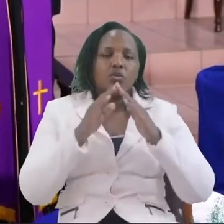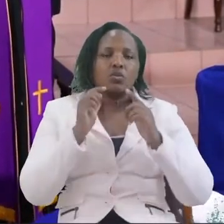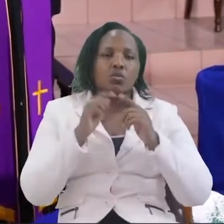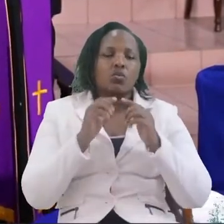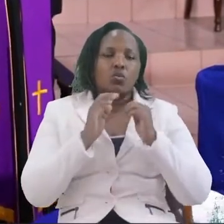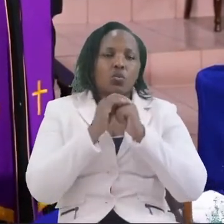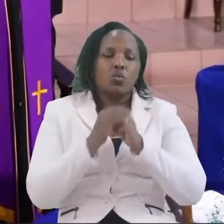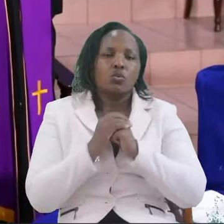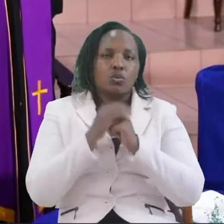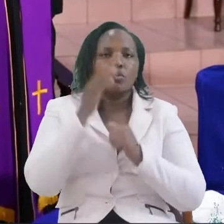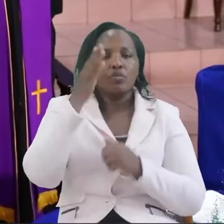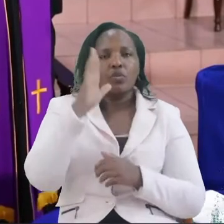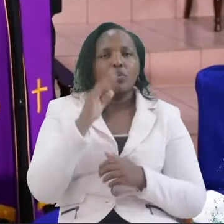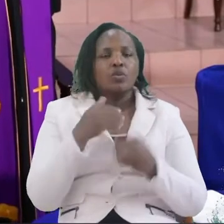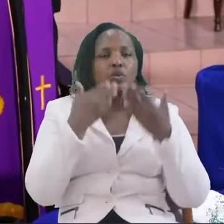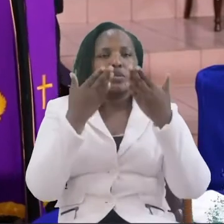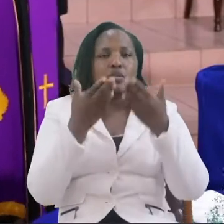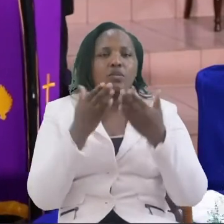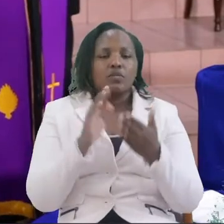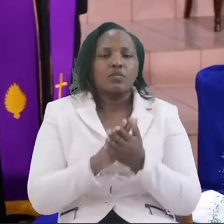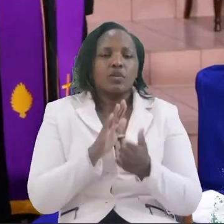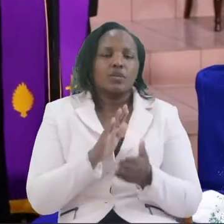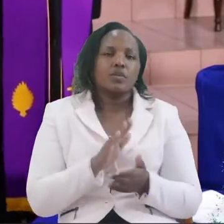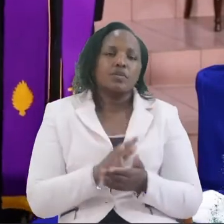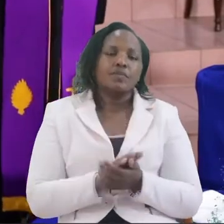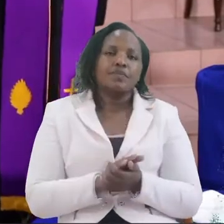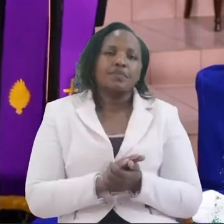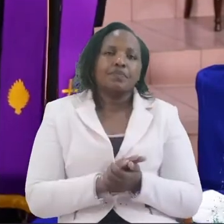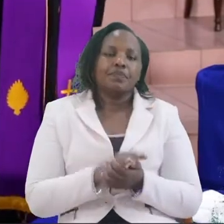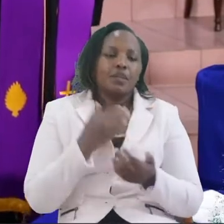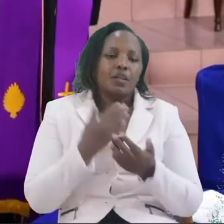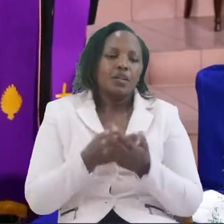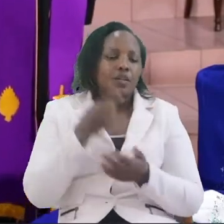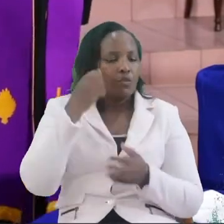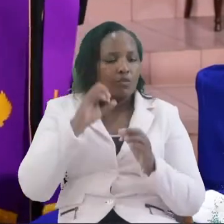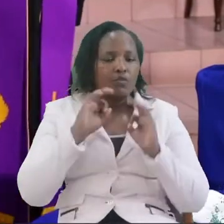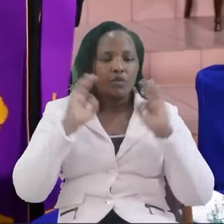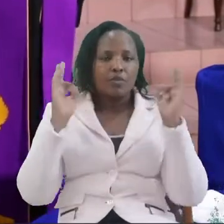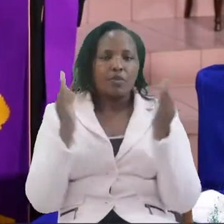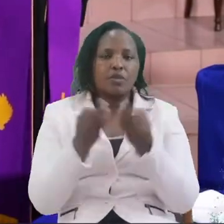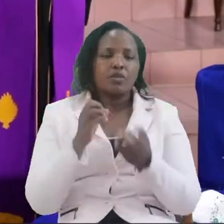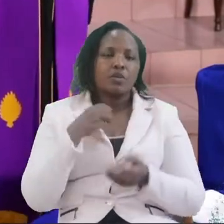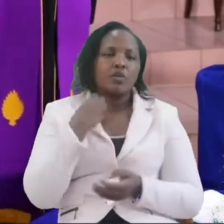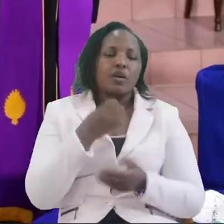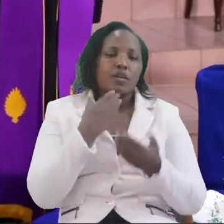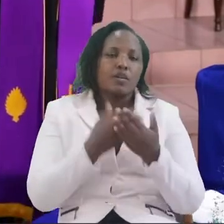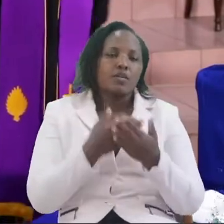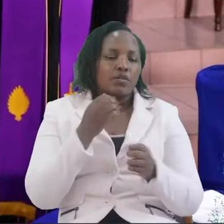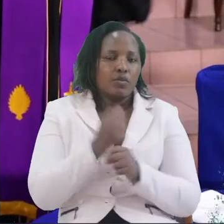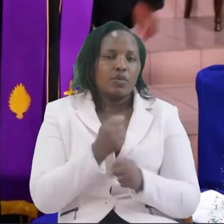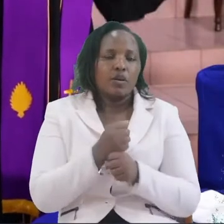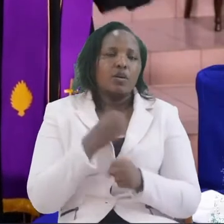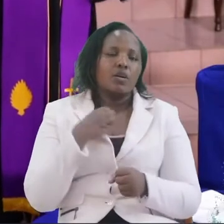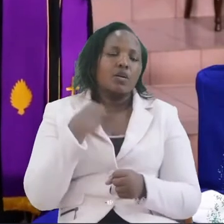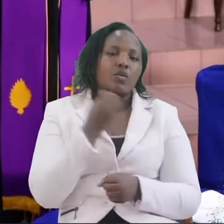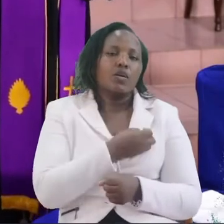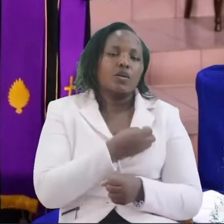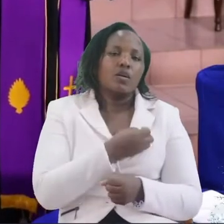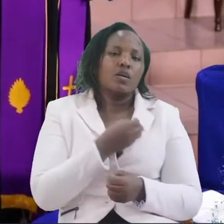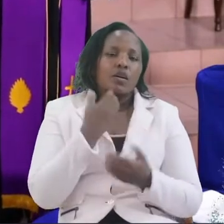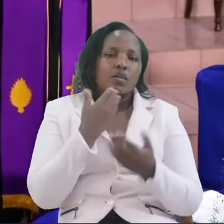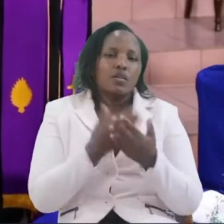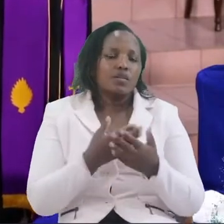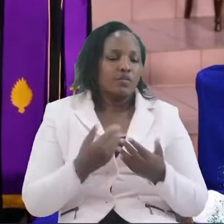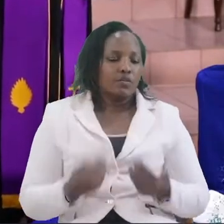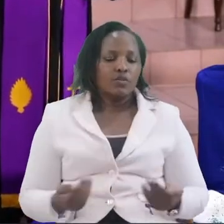kukuabudu Mungu wetu. Pokea sifa na utukufu. Asante kwa familia zetu, asante kwa kazi zetu, asante kwa